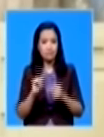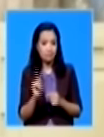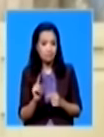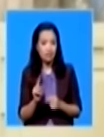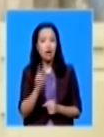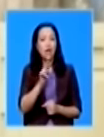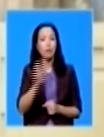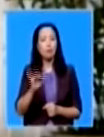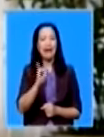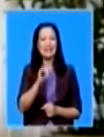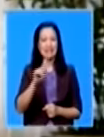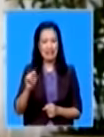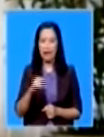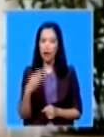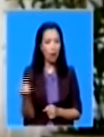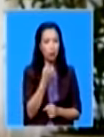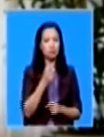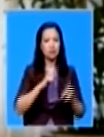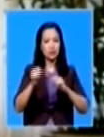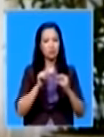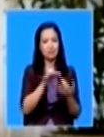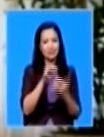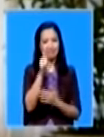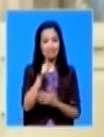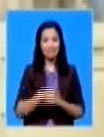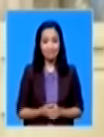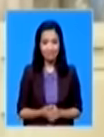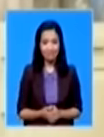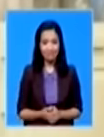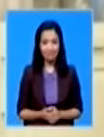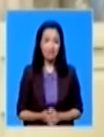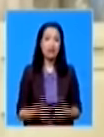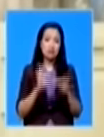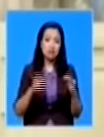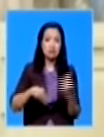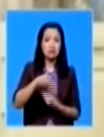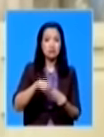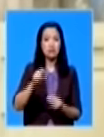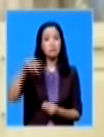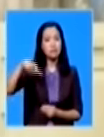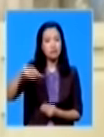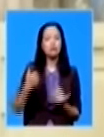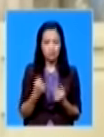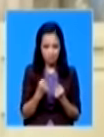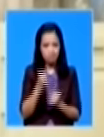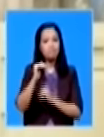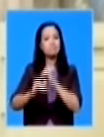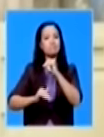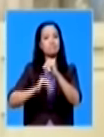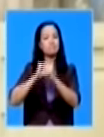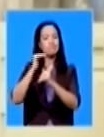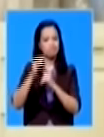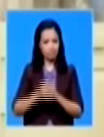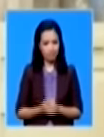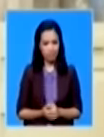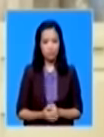ทางระบบไอทีแบบก็ได้ เราเ น ี่ย เรื่องอะไรกันเศรษฐกิจพิเศษนะอันนี้ก็กำลังพัฒนาไปสู่อย่างนั้นนะ